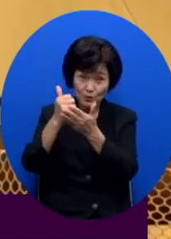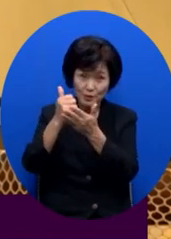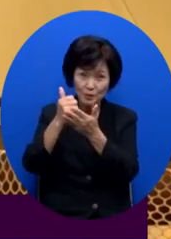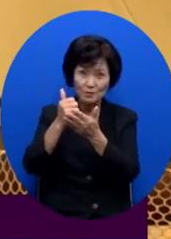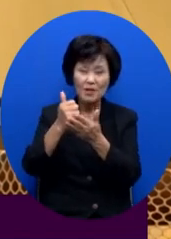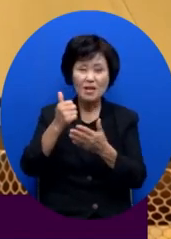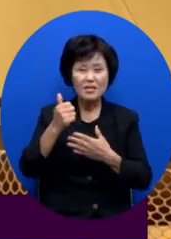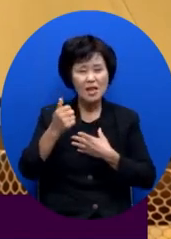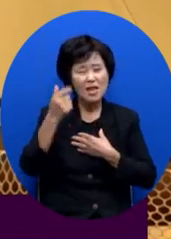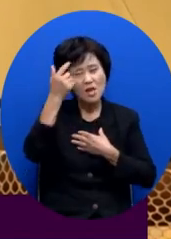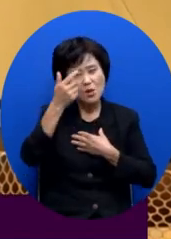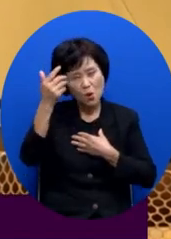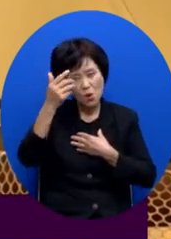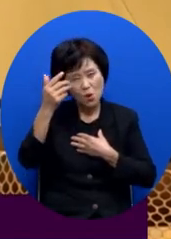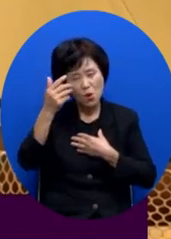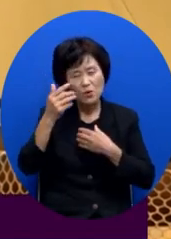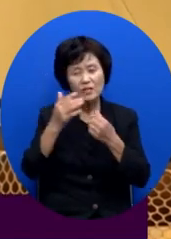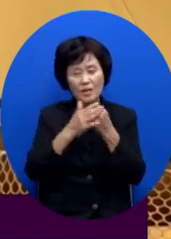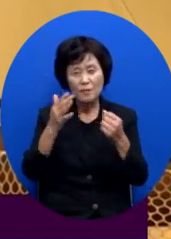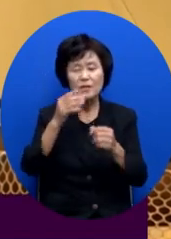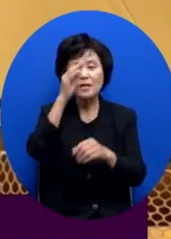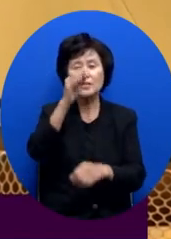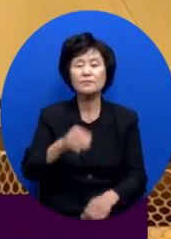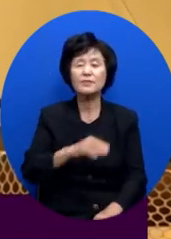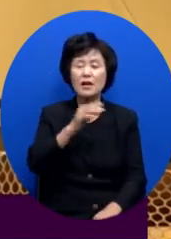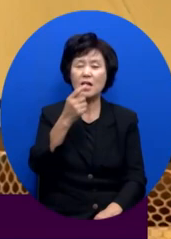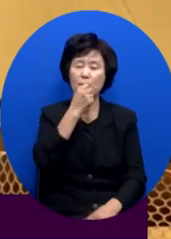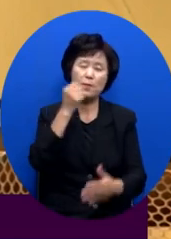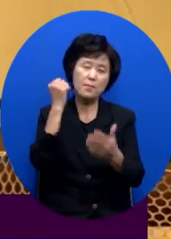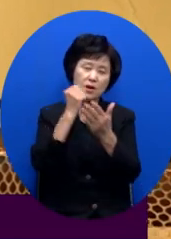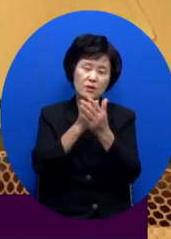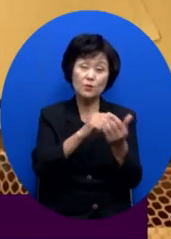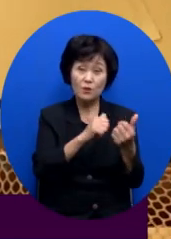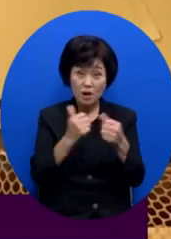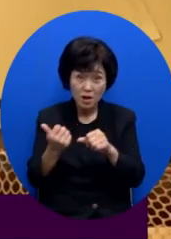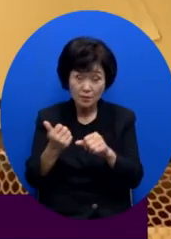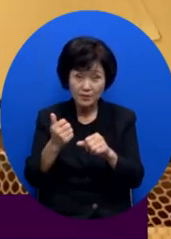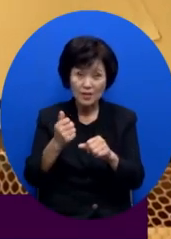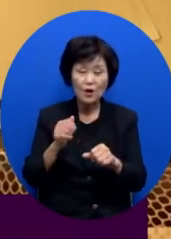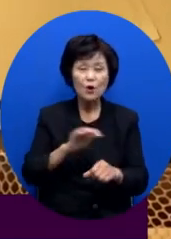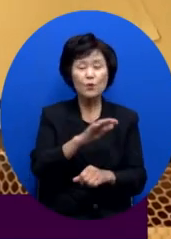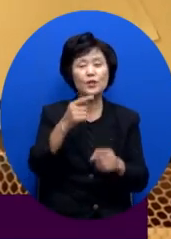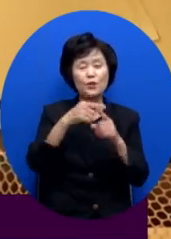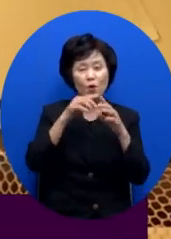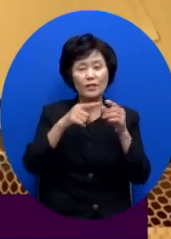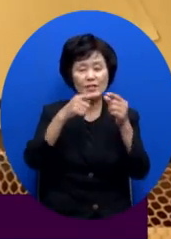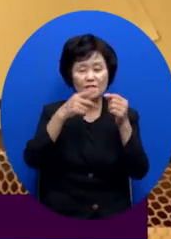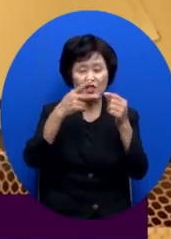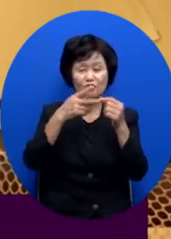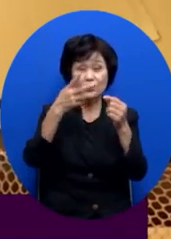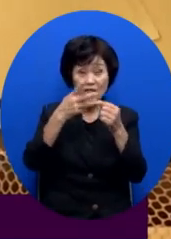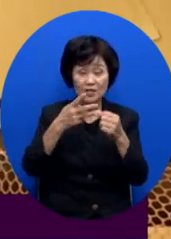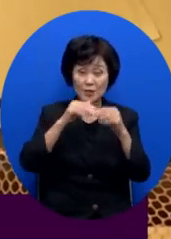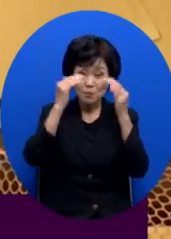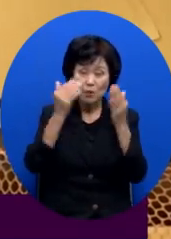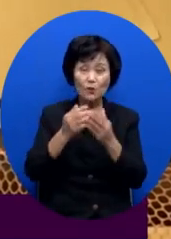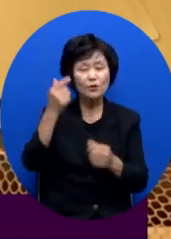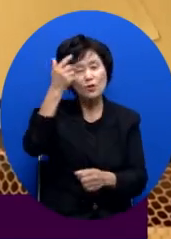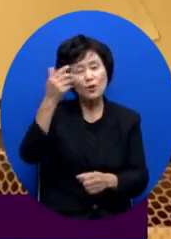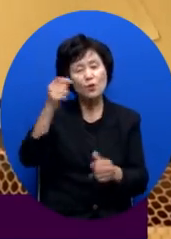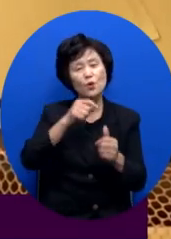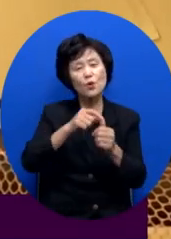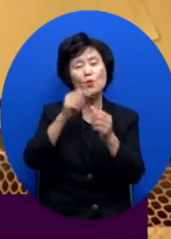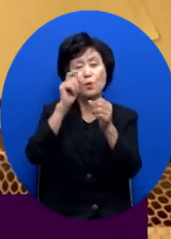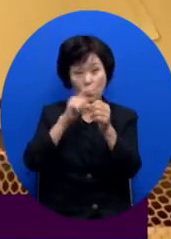하나 때문에 십자가 못 박혀 돌아가셨습니다. 우리 연세중앙교회는 첫째도 둘째도 셋째도 영혼 구원의 목적이 있기